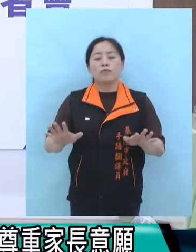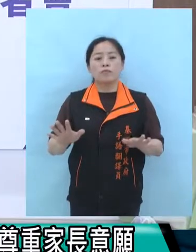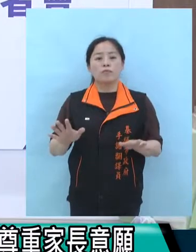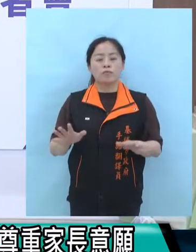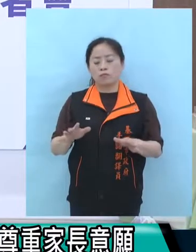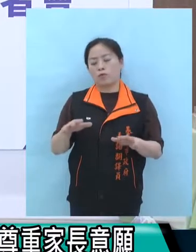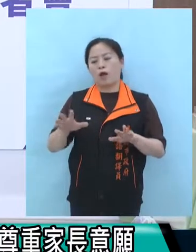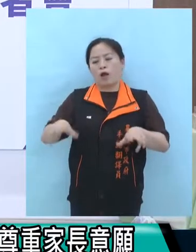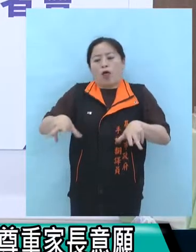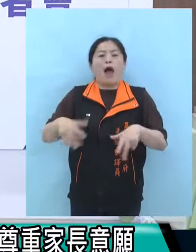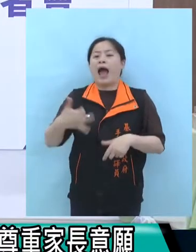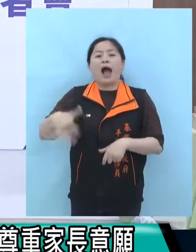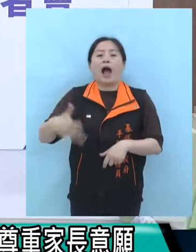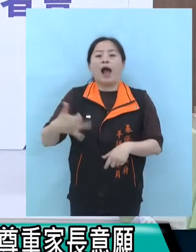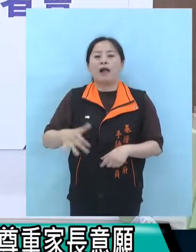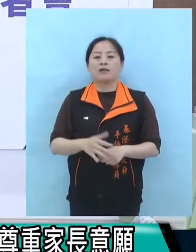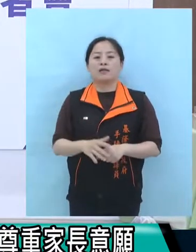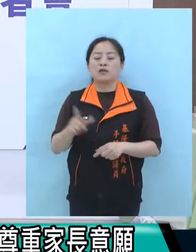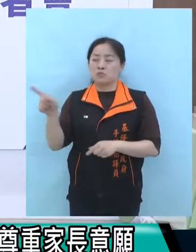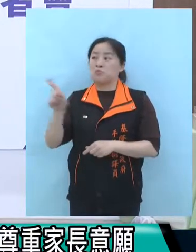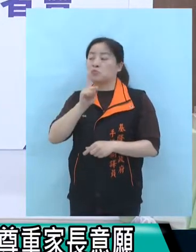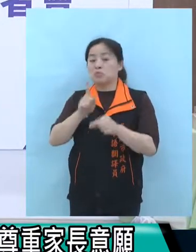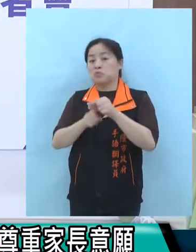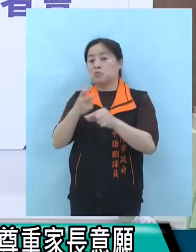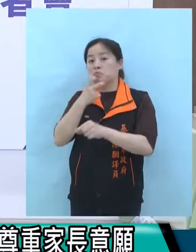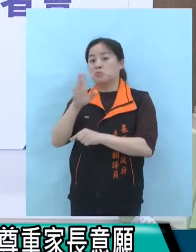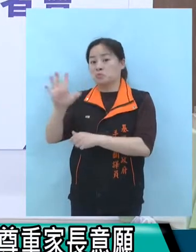没有 BNT 的疫苗。那虽然中央